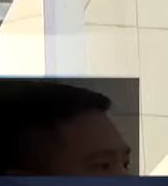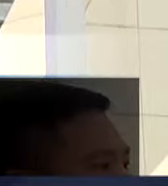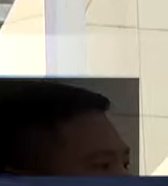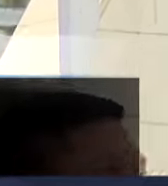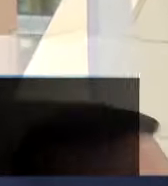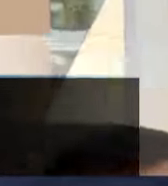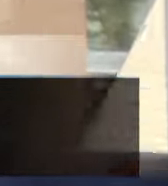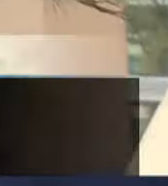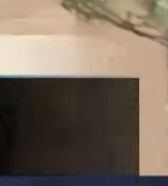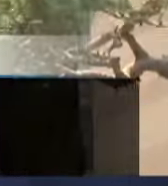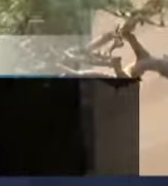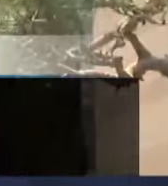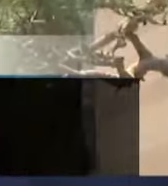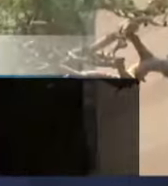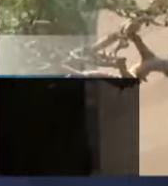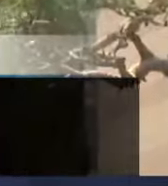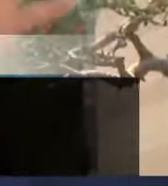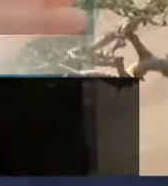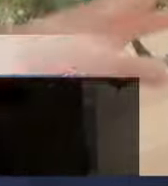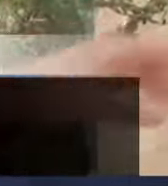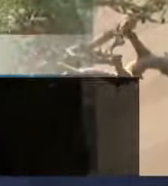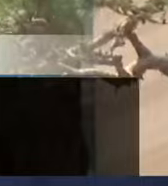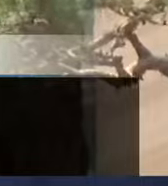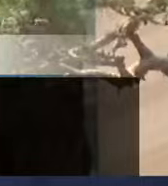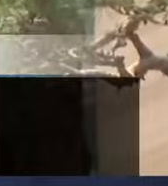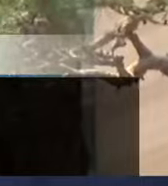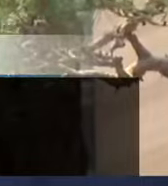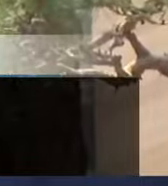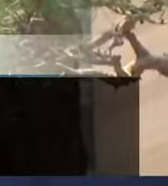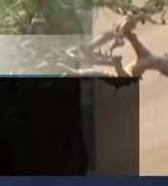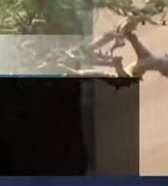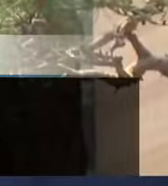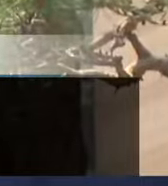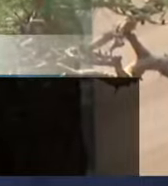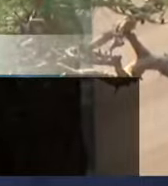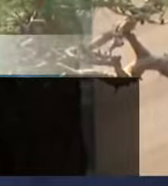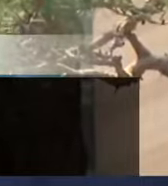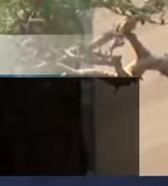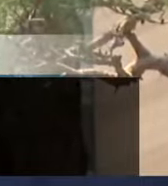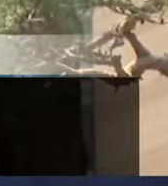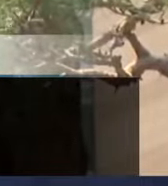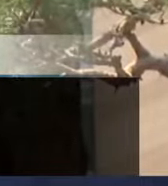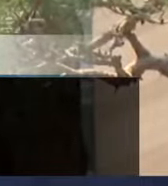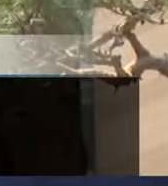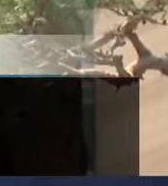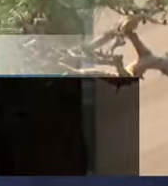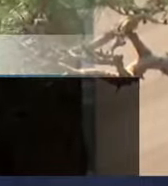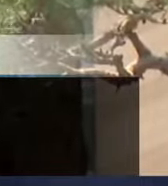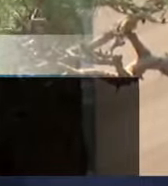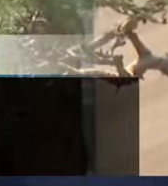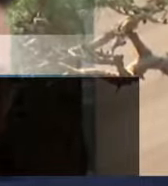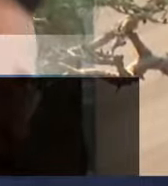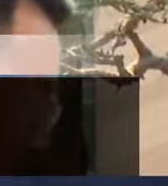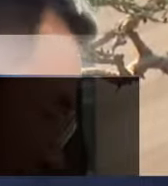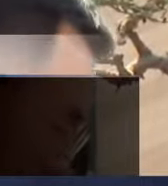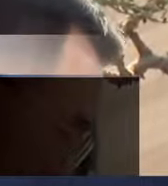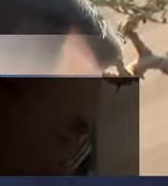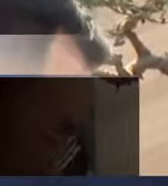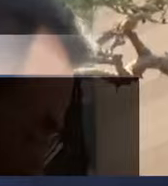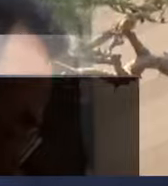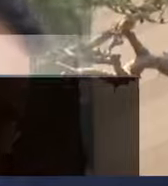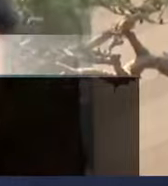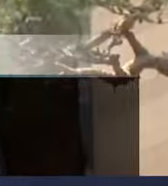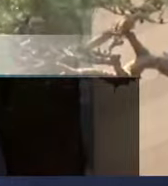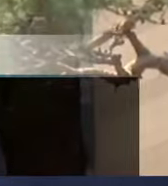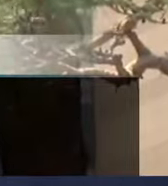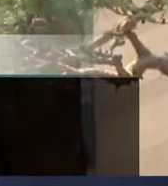저 사람들이 200석을 얘기합니다. 그 200석을 가진 그런 사람들은 정말 뭐든 하지 않겠습니까? 제가 얘기한 것처럼